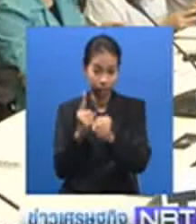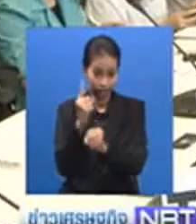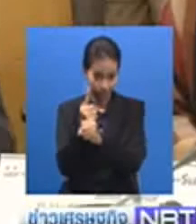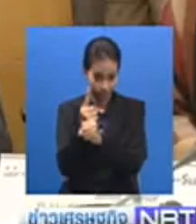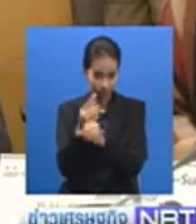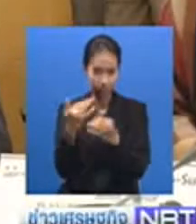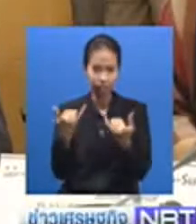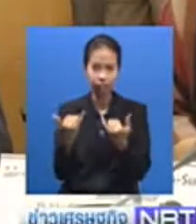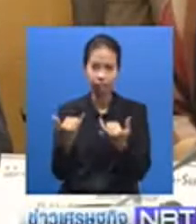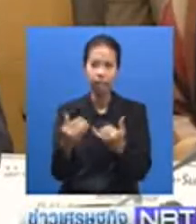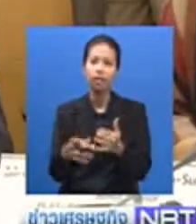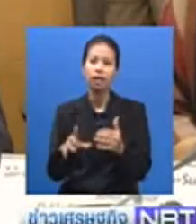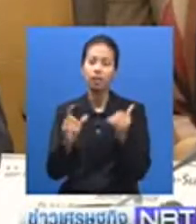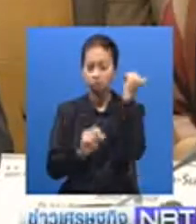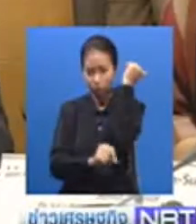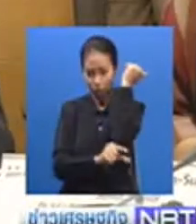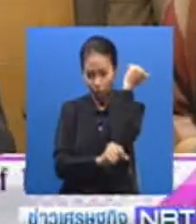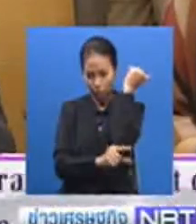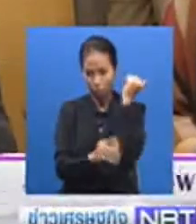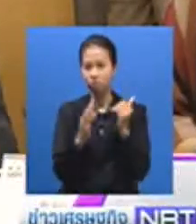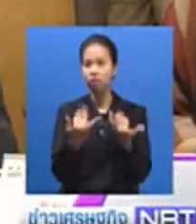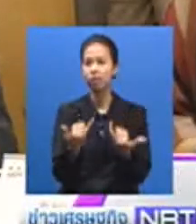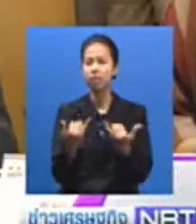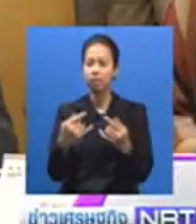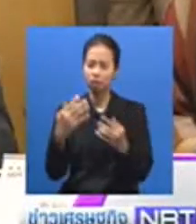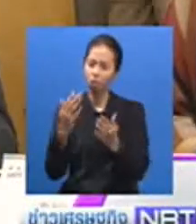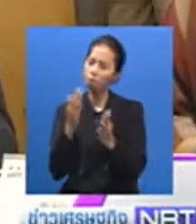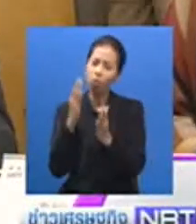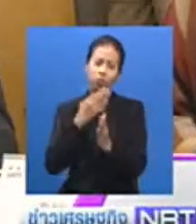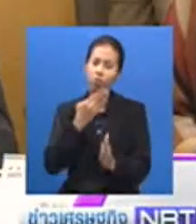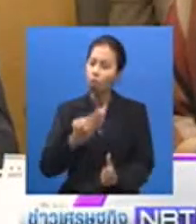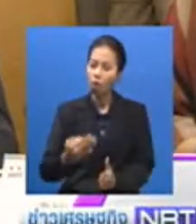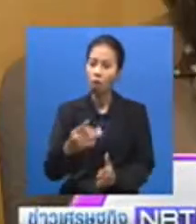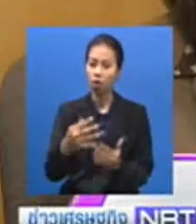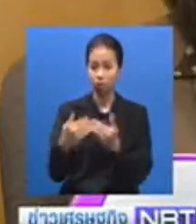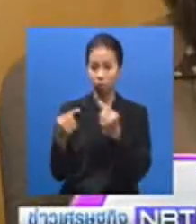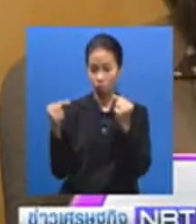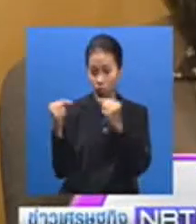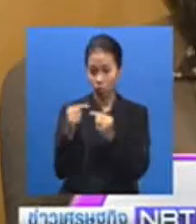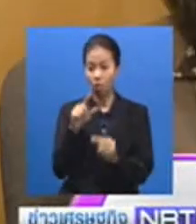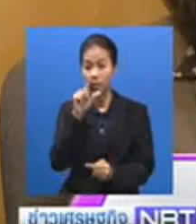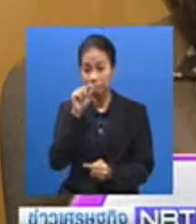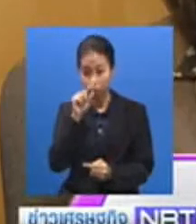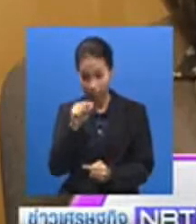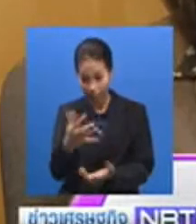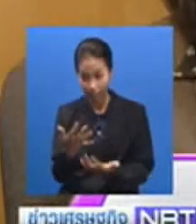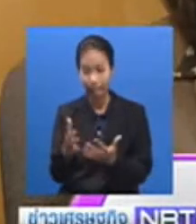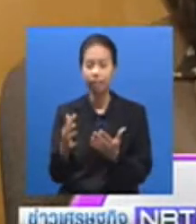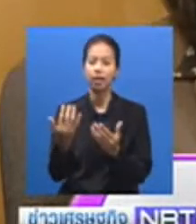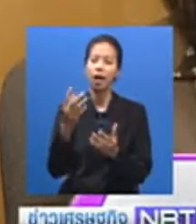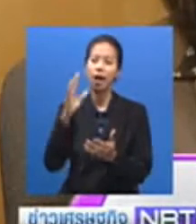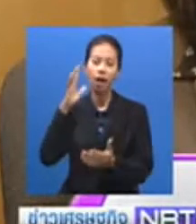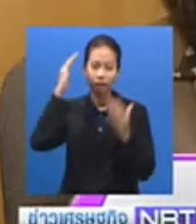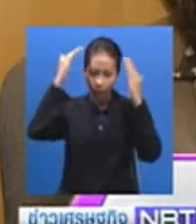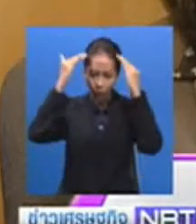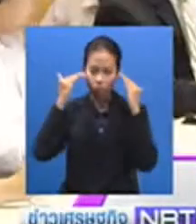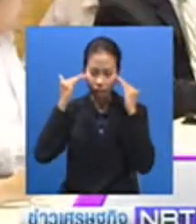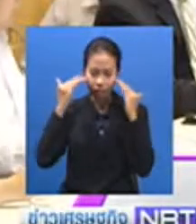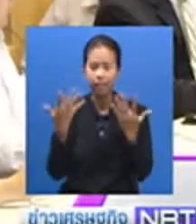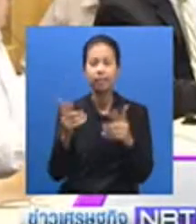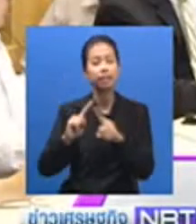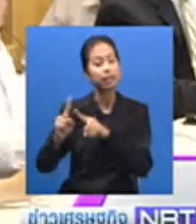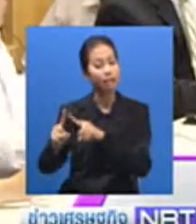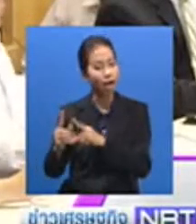สิงคโปร์ยังคงอยู่ในอันดับ 1ต่อเนื่องเป็นปีที่ 9ตามมาด้วยนิวซีแลนด์ฮ่องกงเดนมาร์กเกาหลีใต้